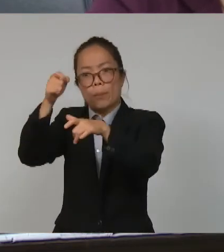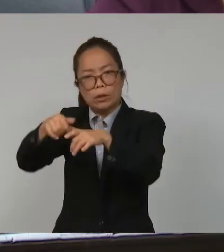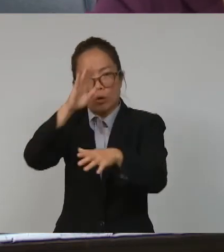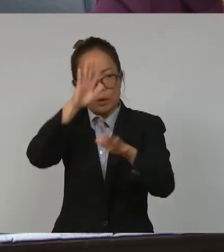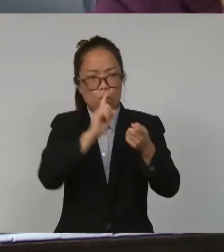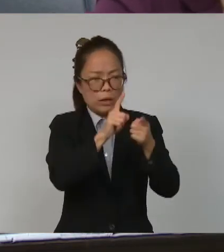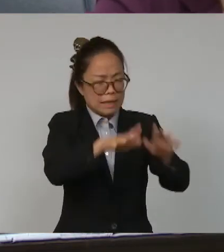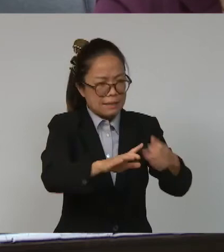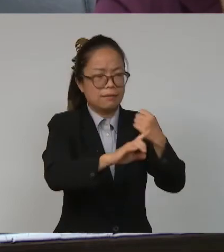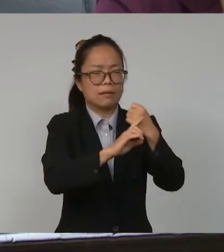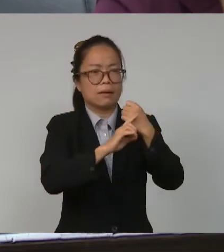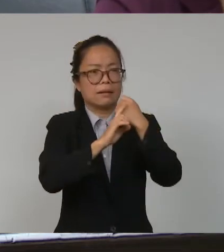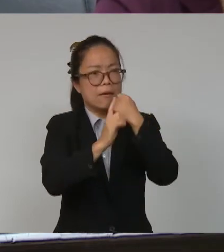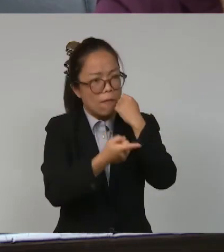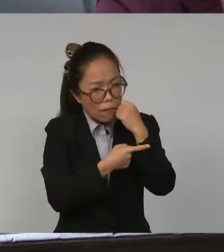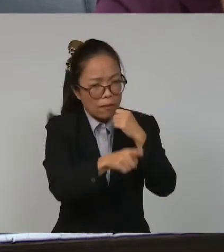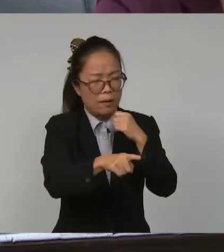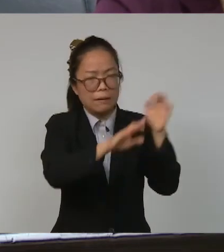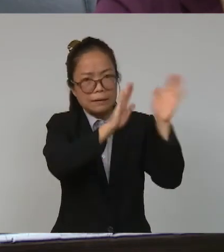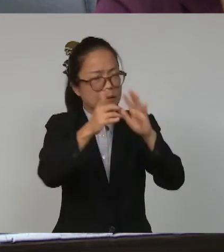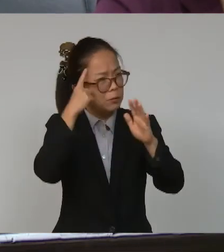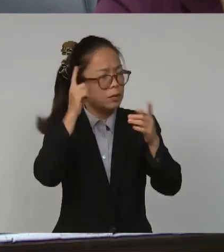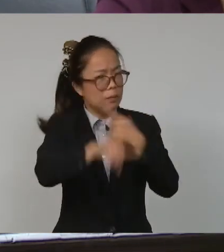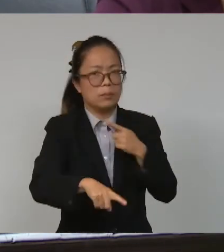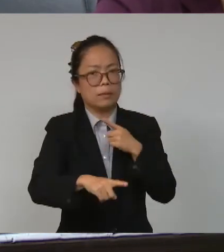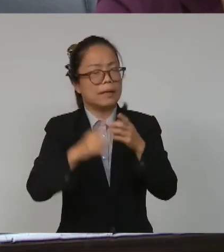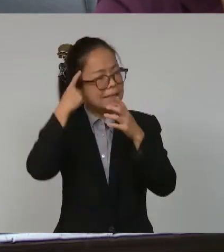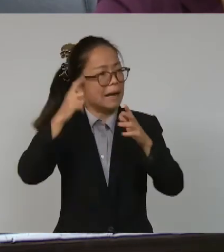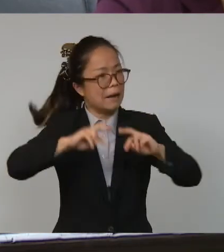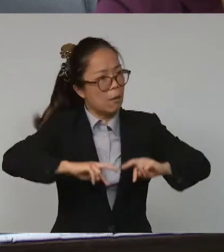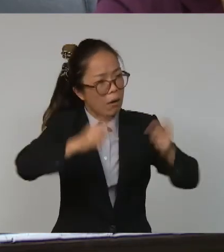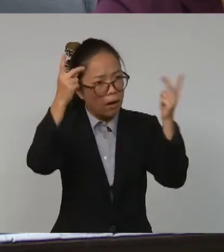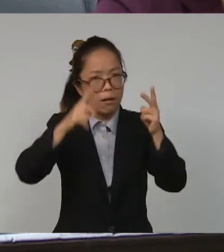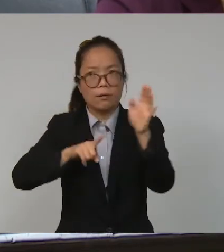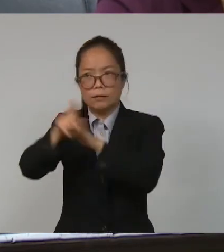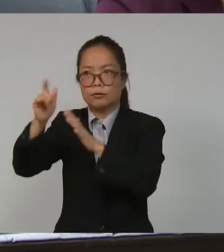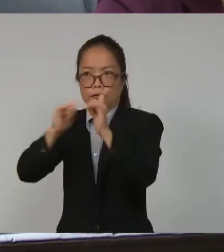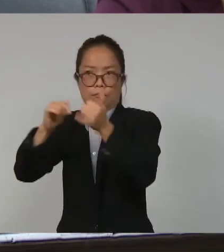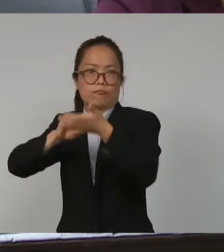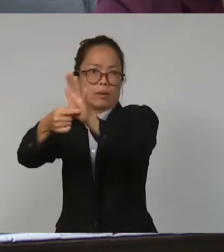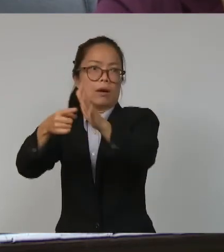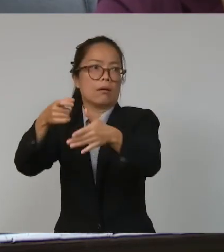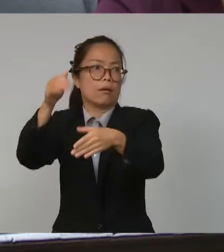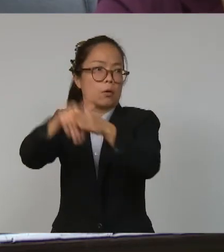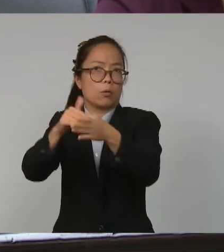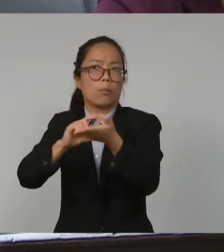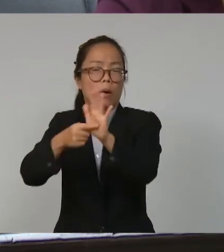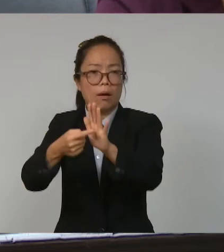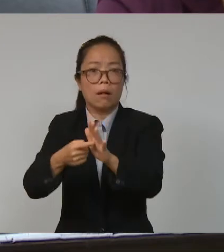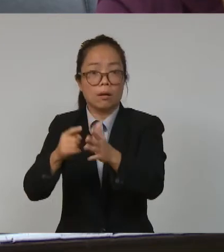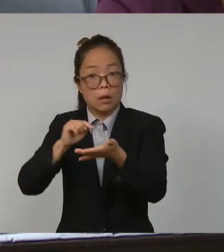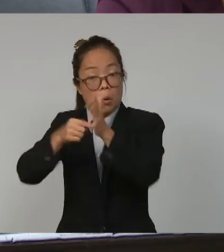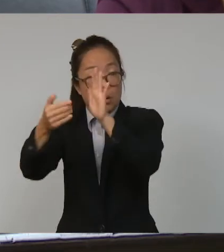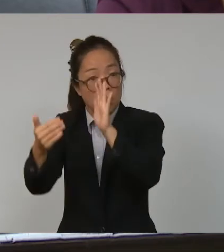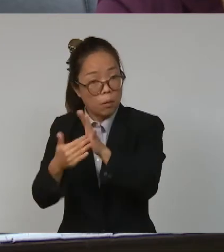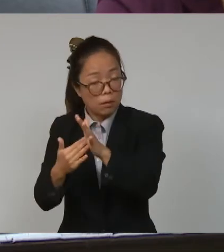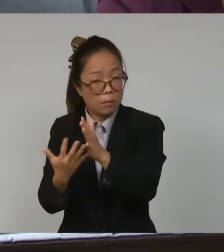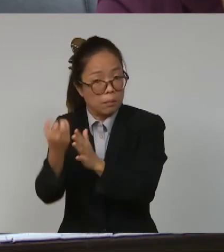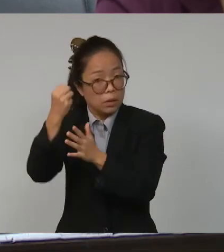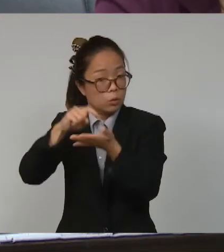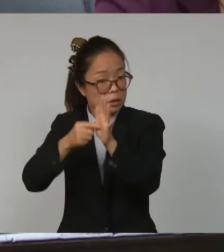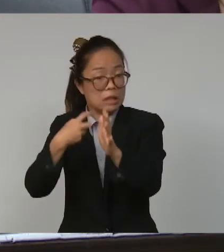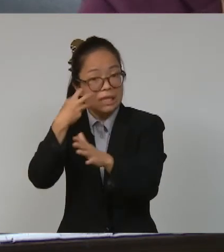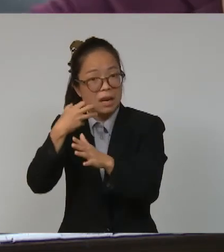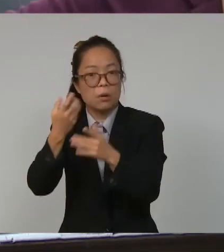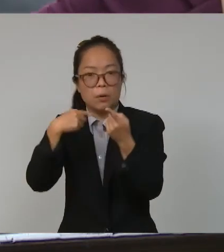决，就是要对现状的法令不满意直接诉诸民意，所以它的诉诸民意的这个直接民权的这个效果